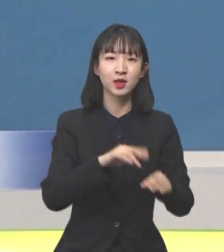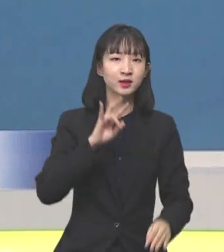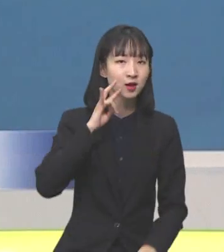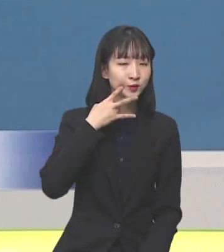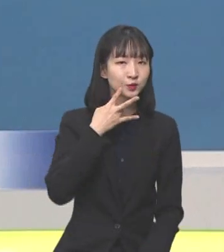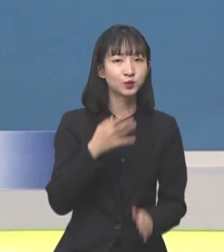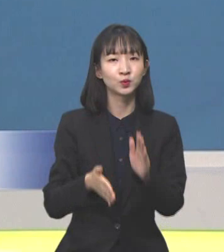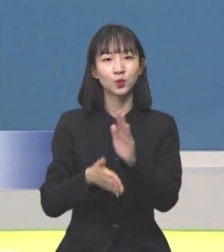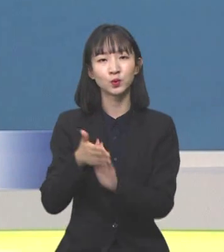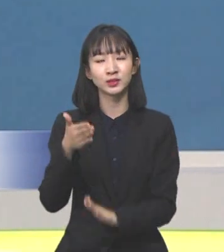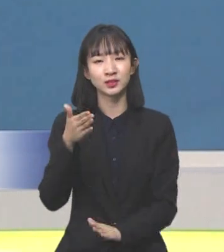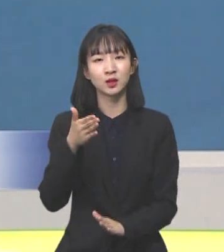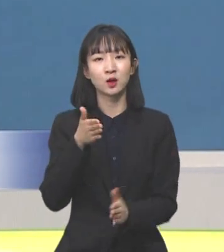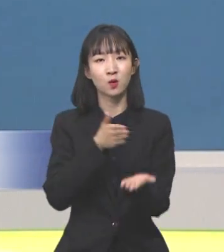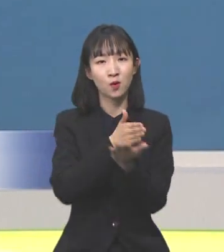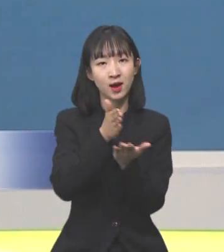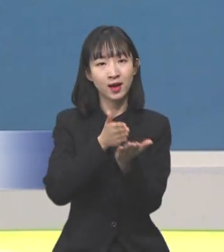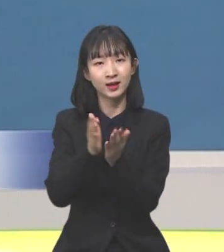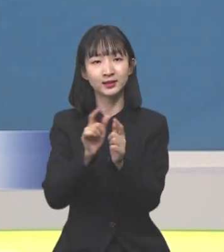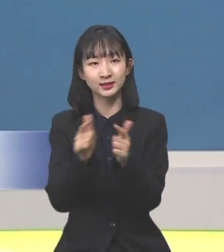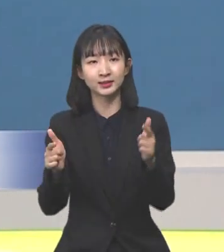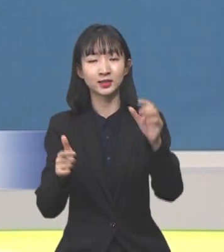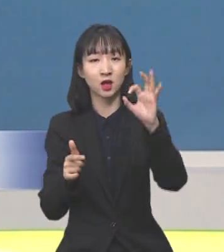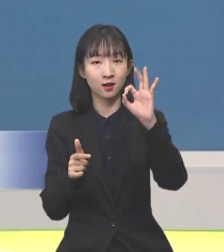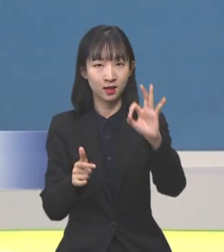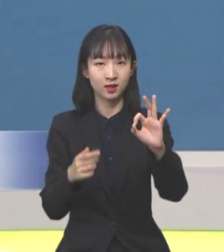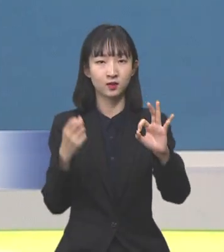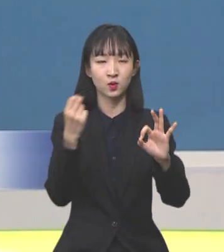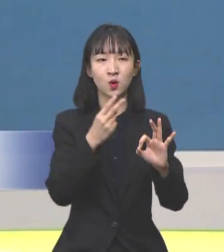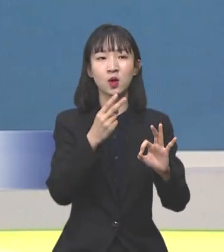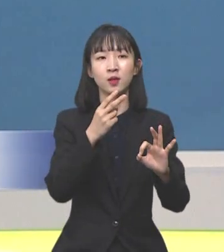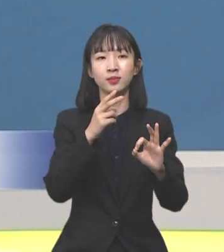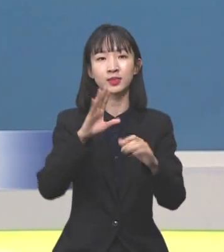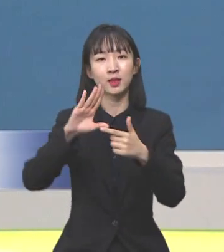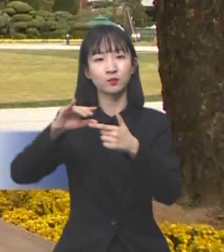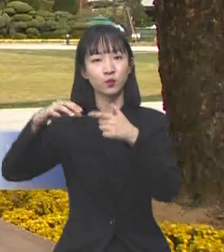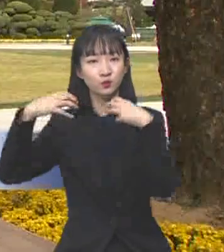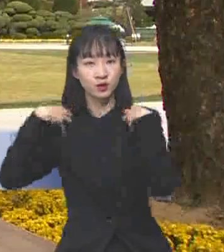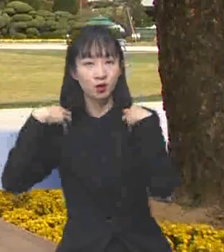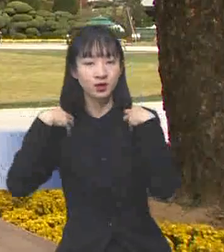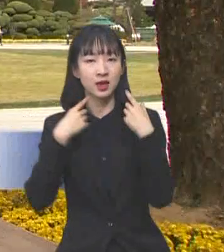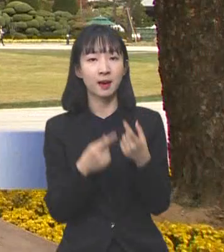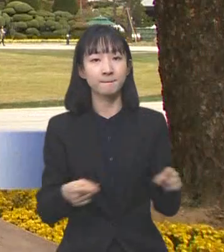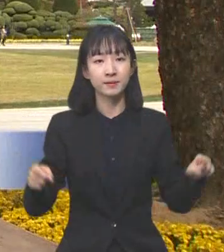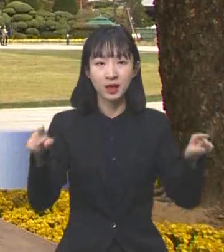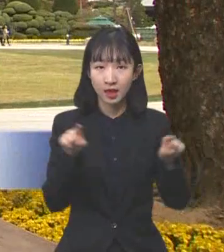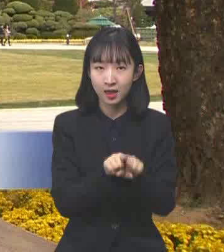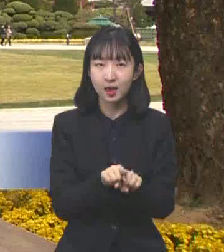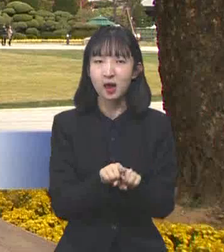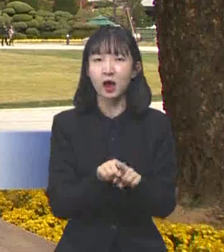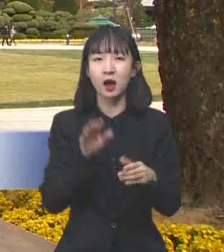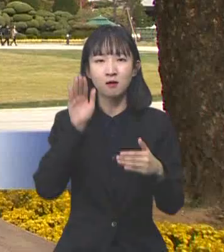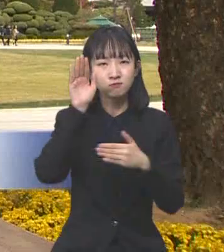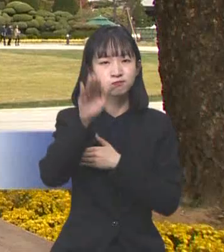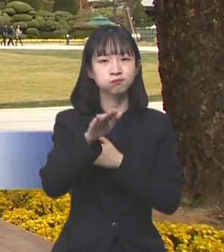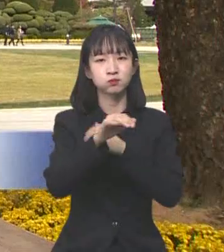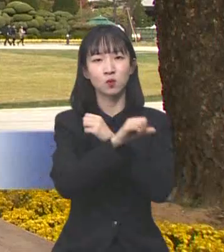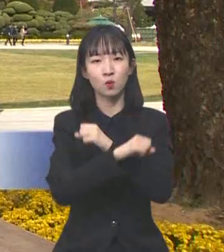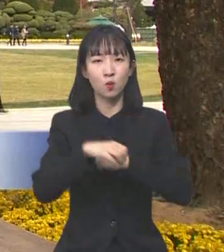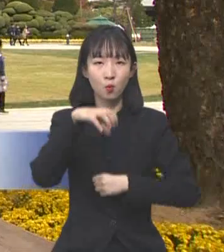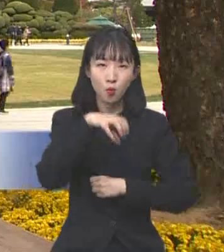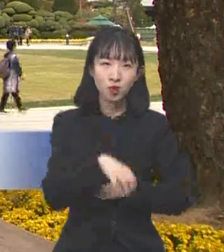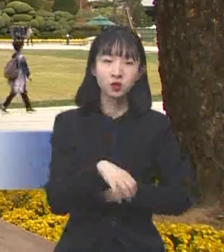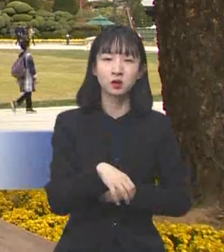든 어 시청 대 10개 부서와 남동구청 이 tf 팀을 구성해서 어떻게 하면 인천에 뜰이 시민